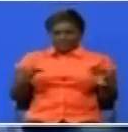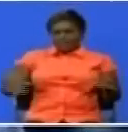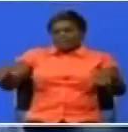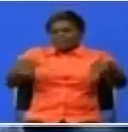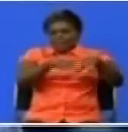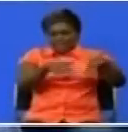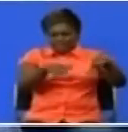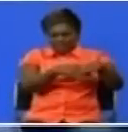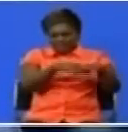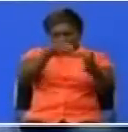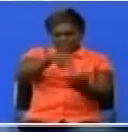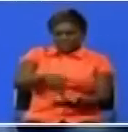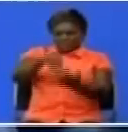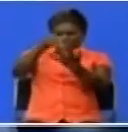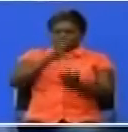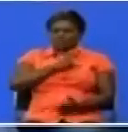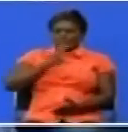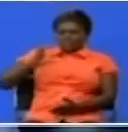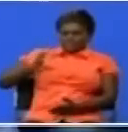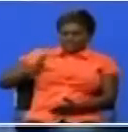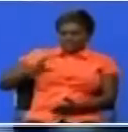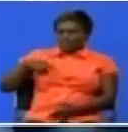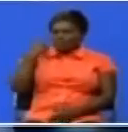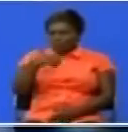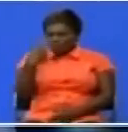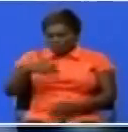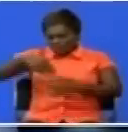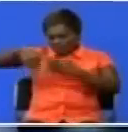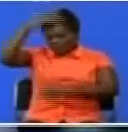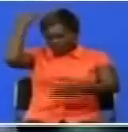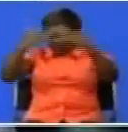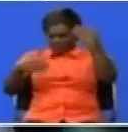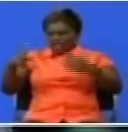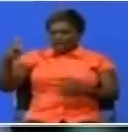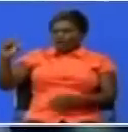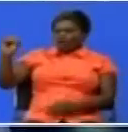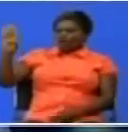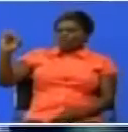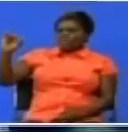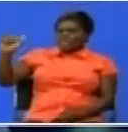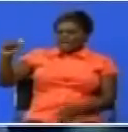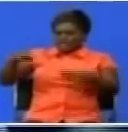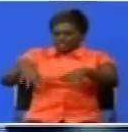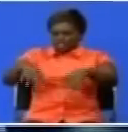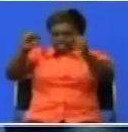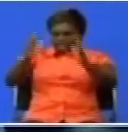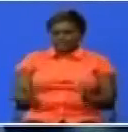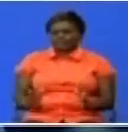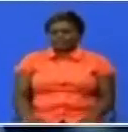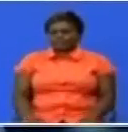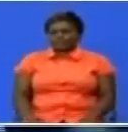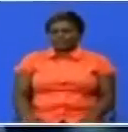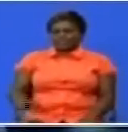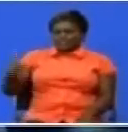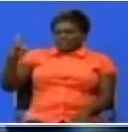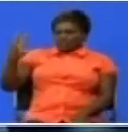members of the special committee are Professor Margaret Kobia, who chair the committee,